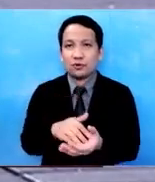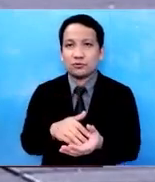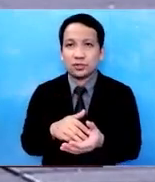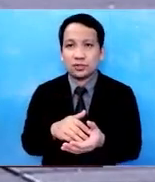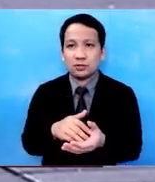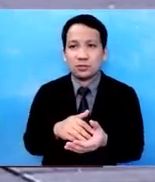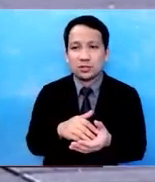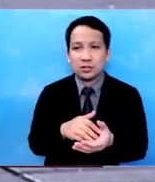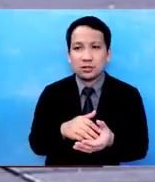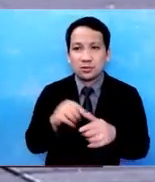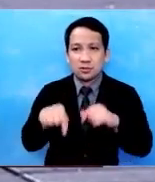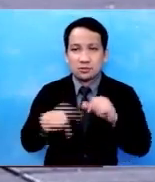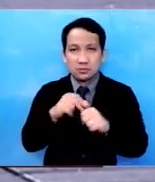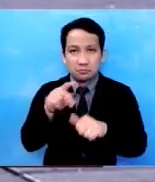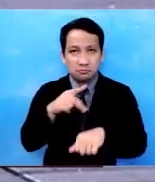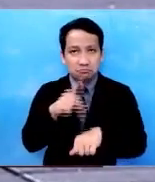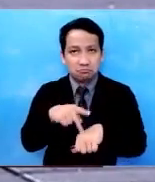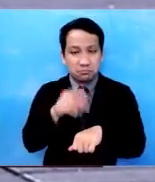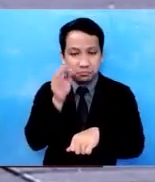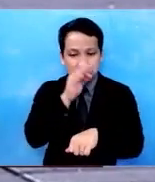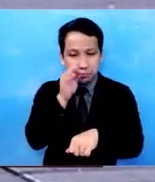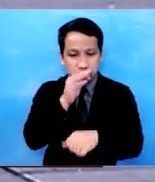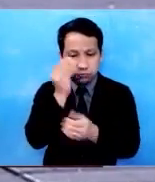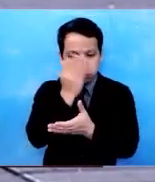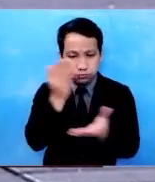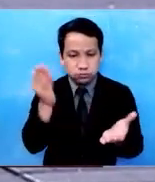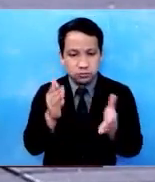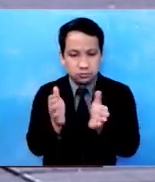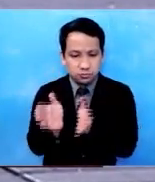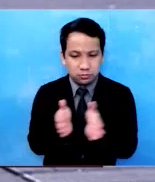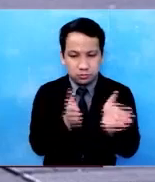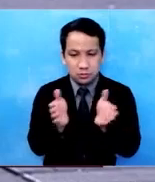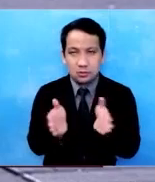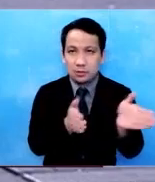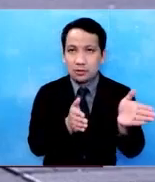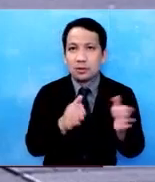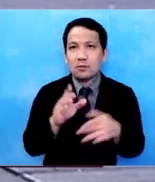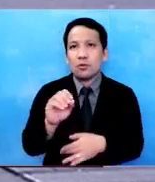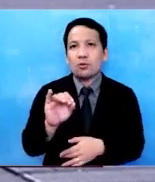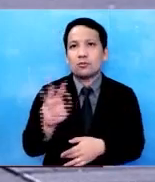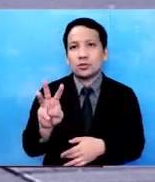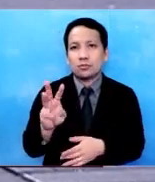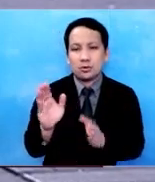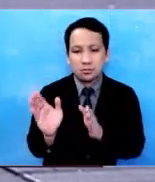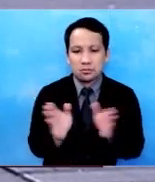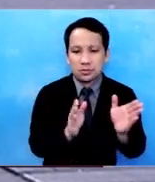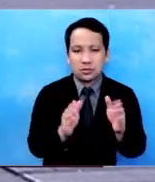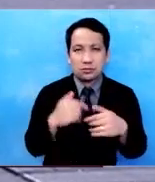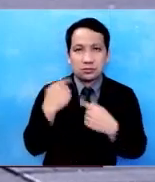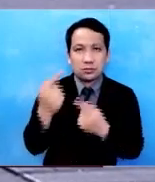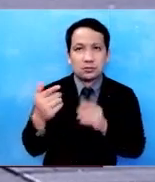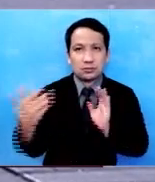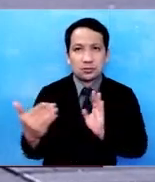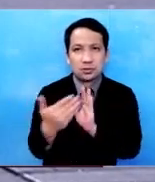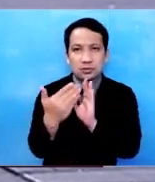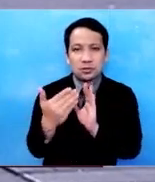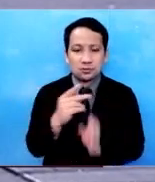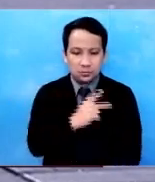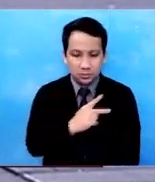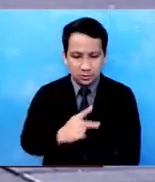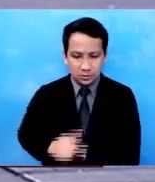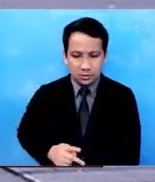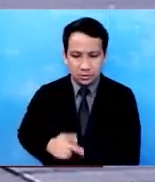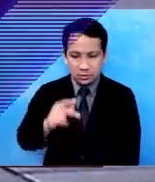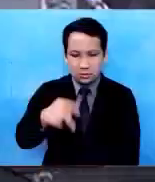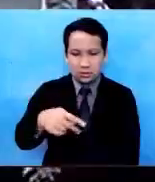Pinoy na naririto. Dito niya inilhad yung kanyang mga plano para sa mga OFWs at ang plano nila sa pagharap ni King Philip ng Belgium.